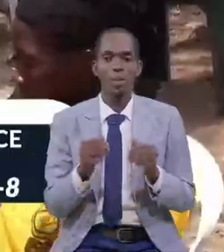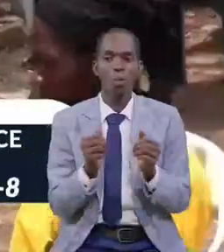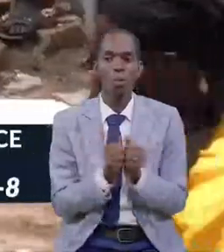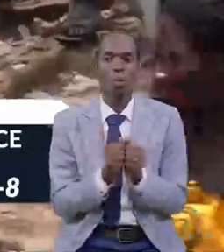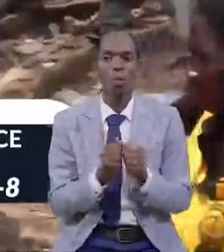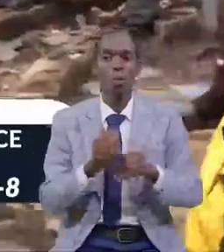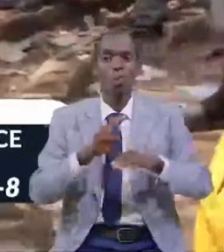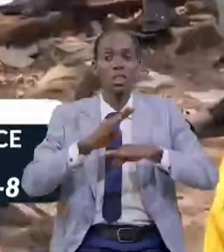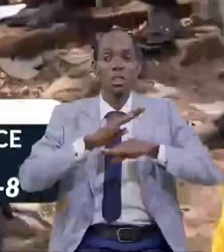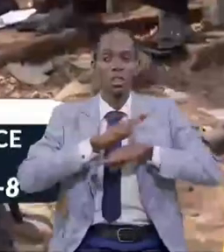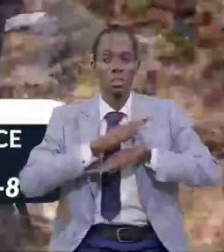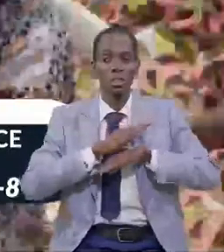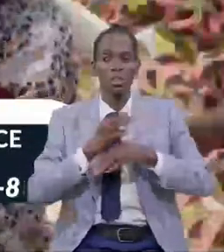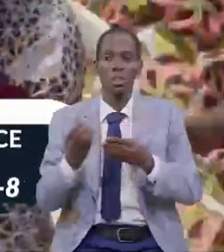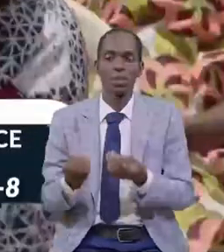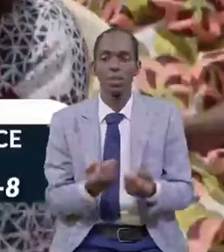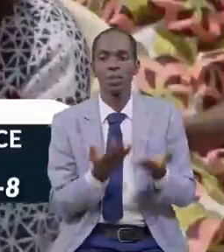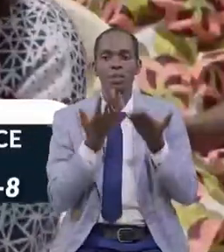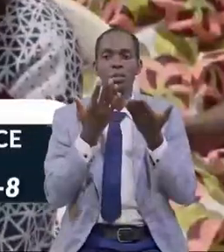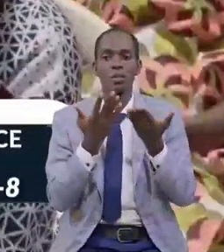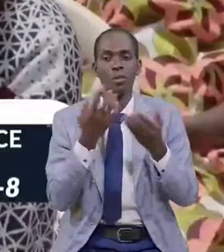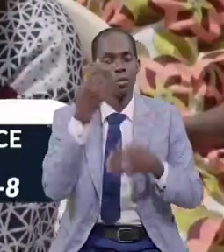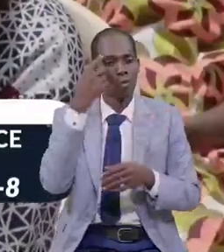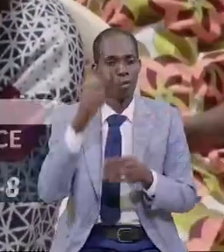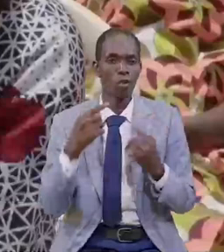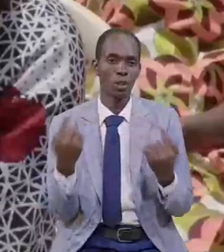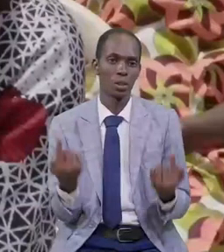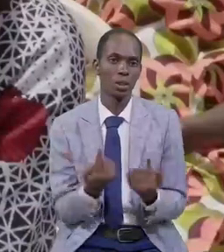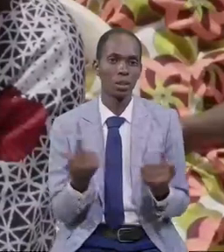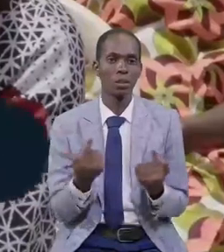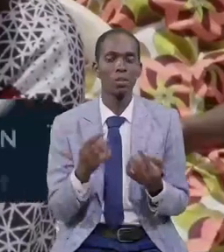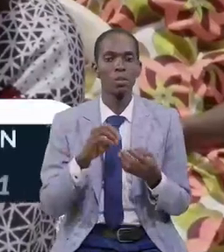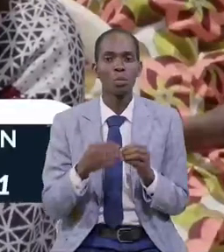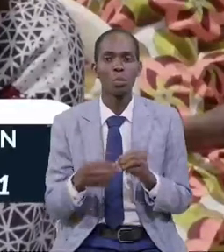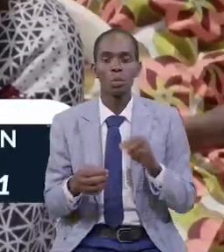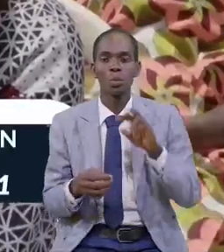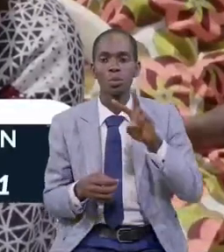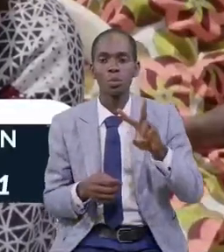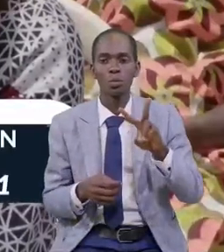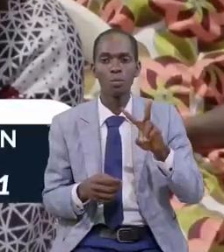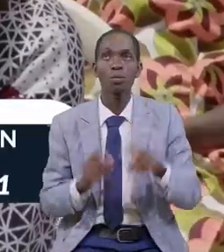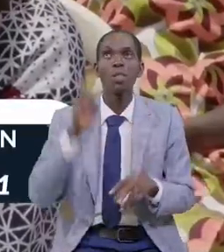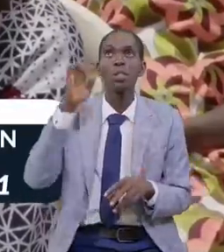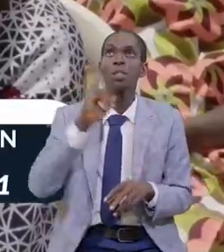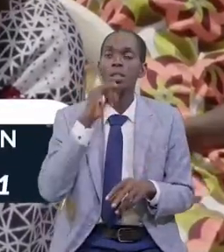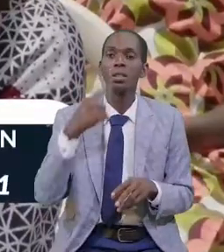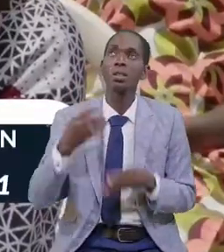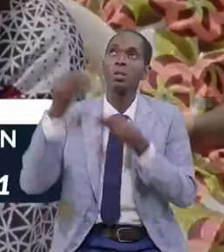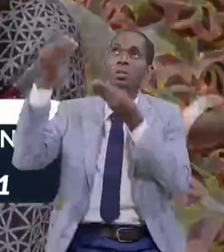satisfaisant pour le péché numéro 2 il est le